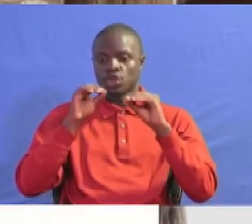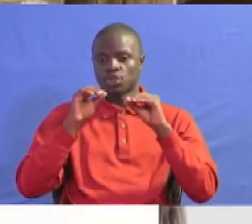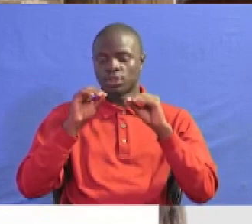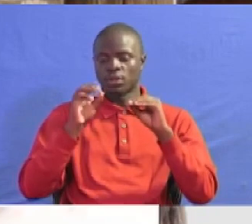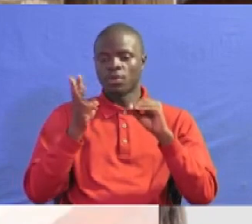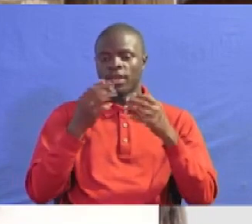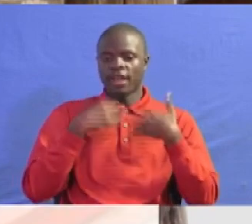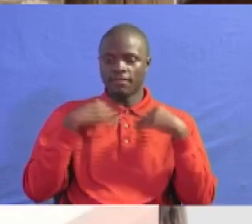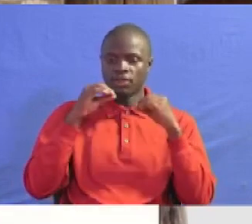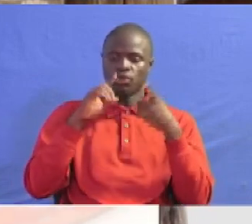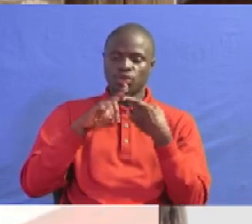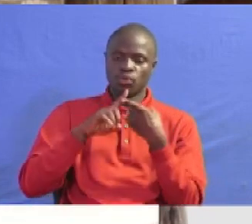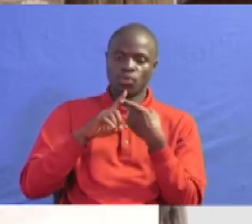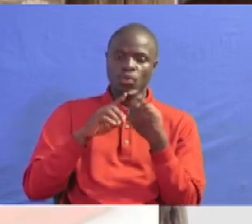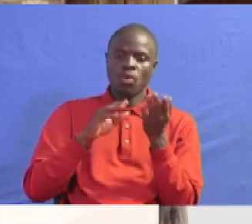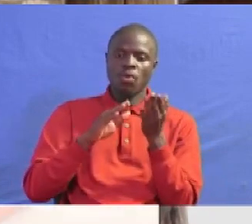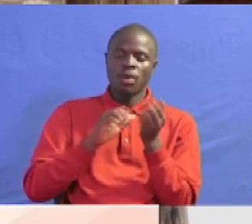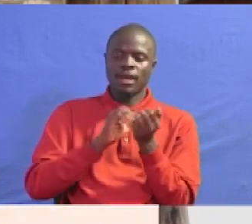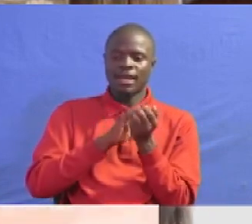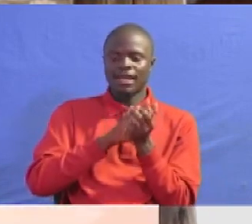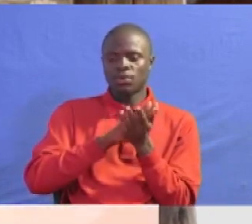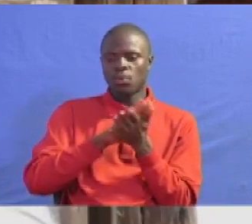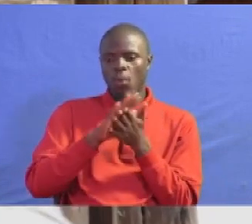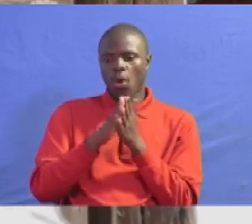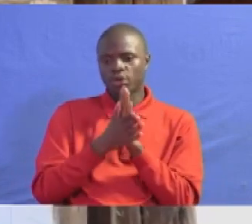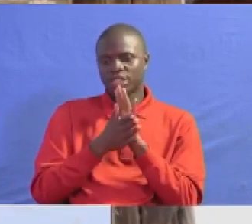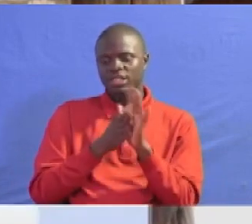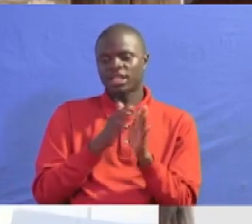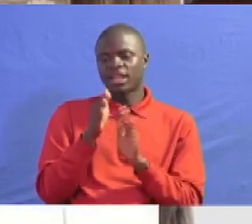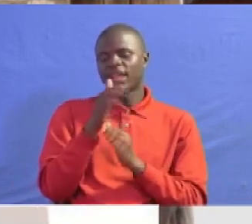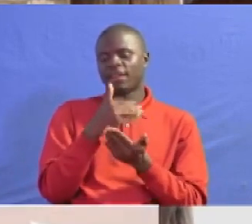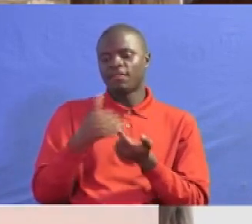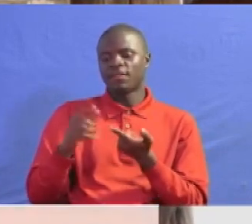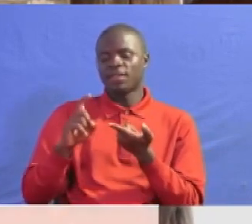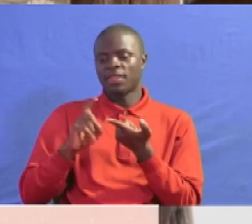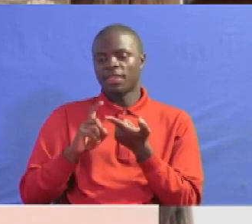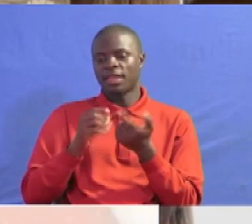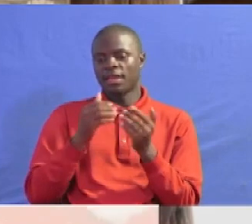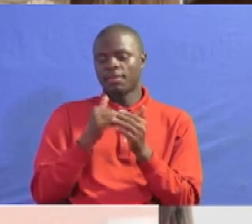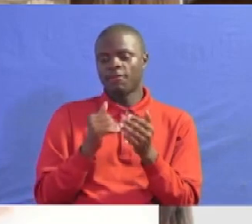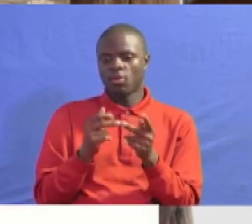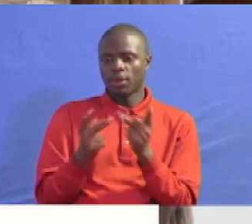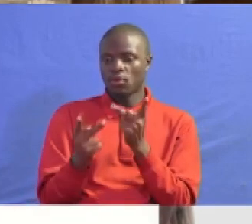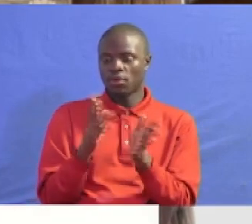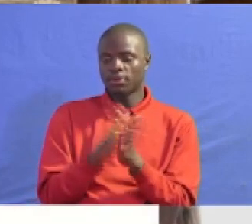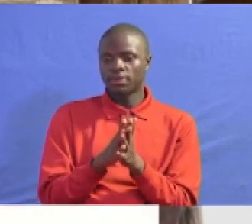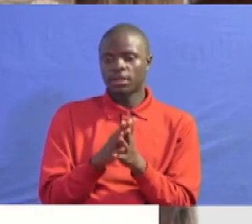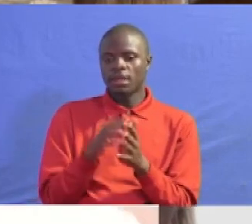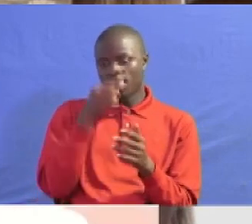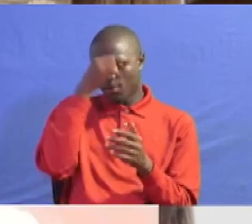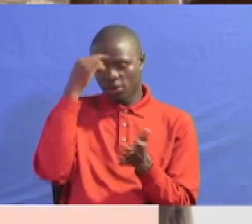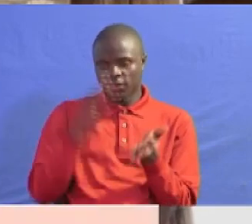kuosha vitu tukipika. Kwa hivyo juu ya usafi, tukaanza kuuzia huku juu sasa.